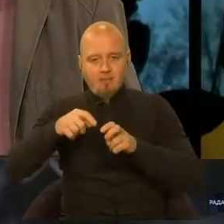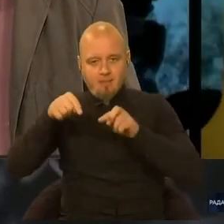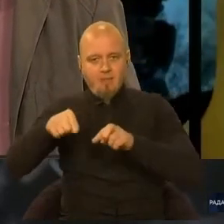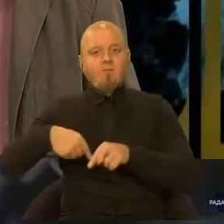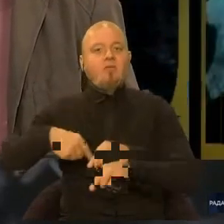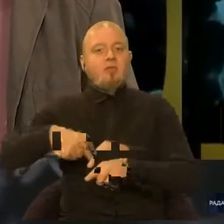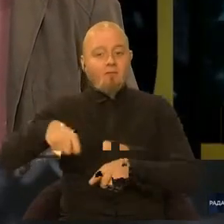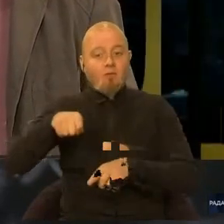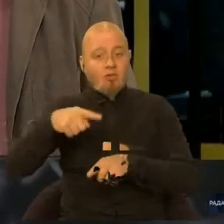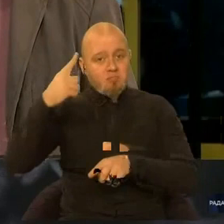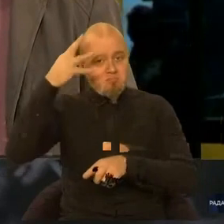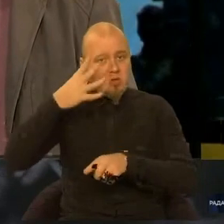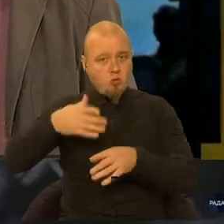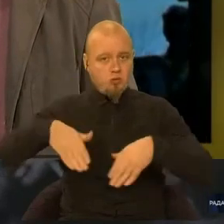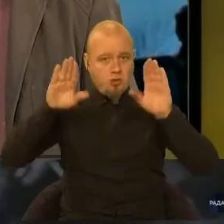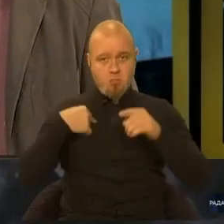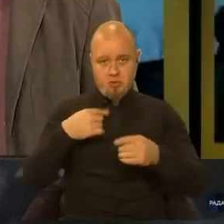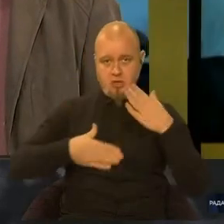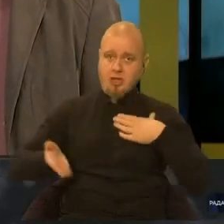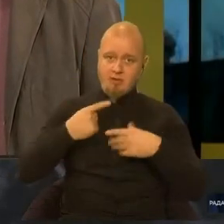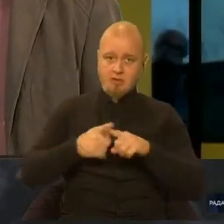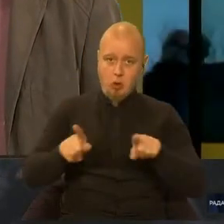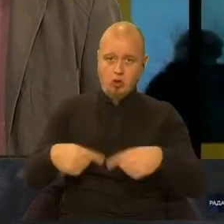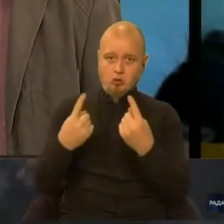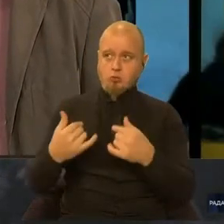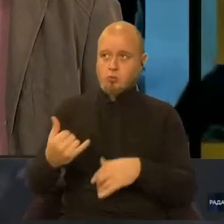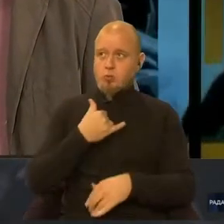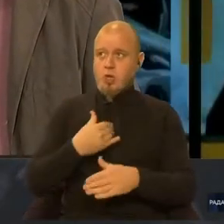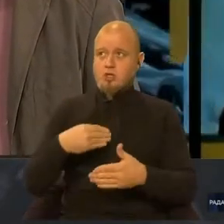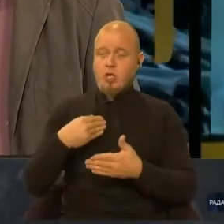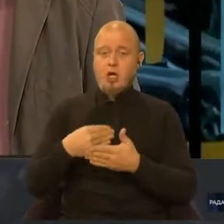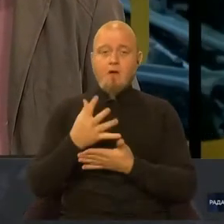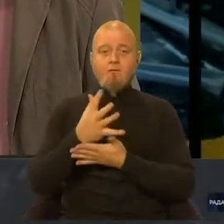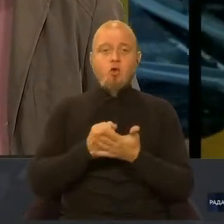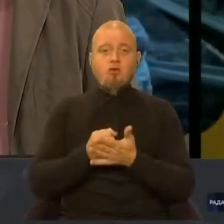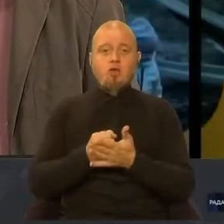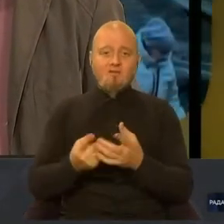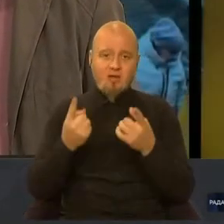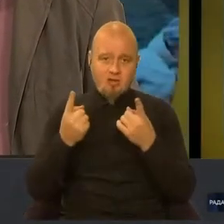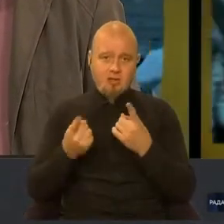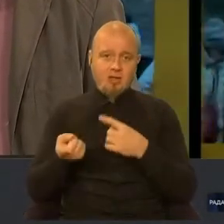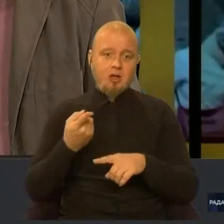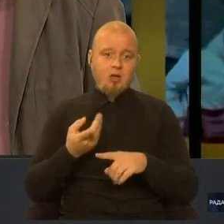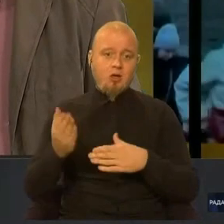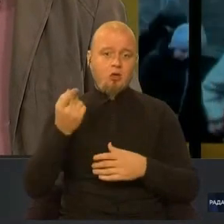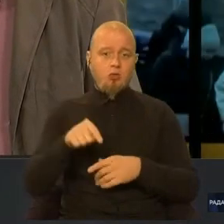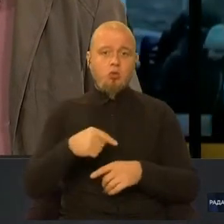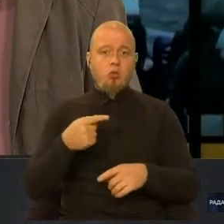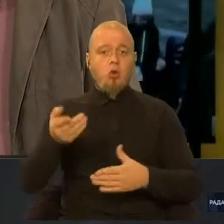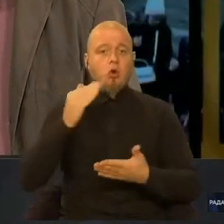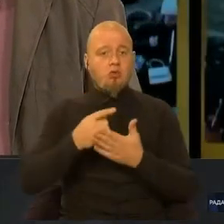здатися. Я кажу, так, ми з радістю, давайте це організуємо. У нас фонд великий, тому, хоча я не впевнений,